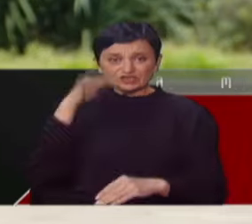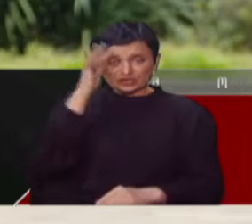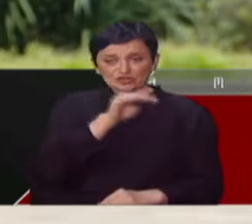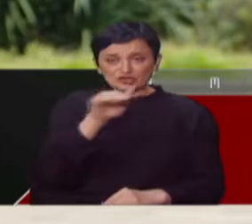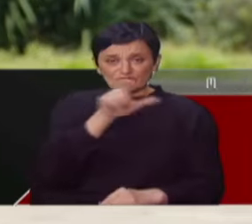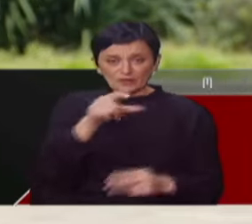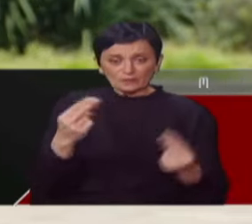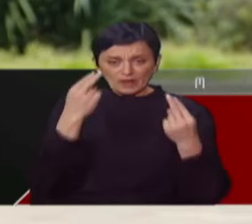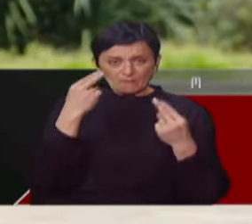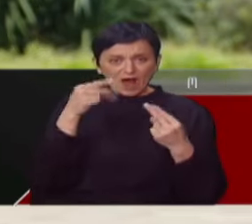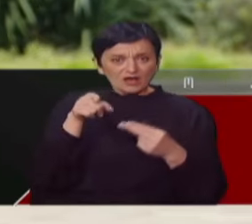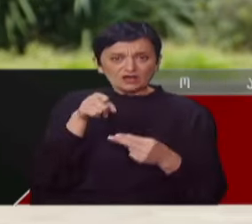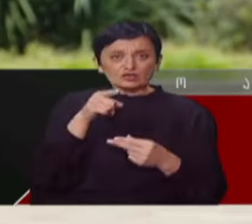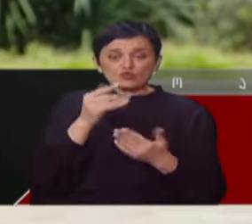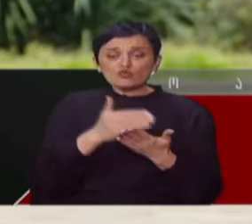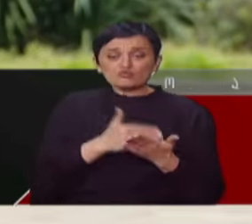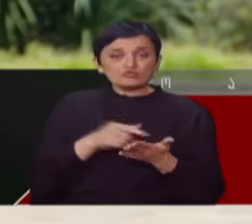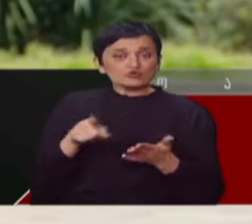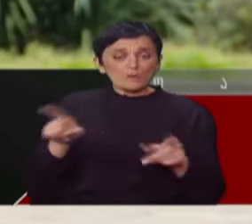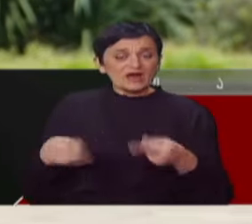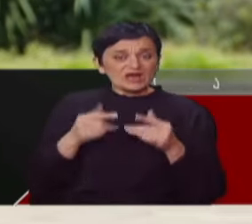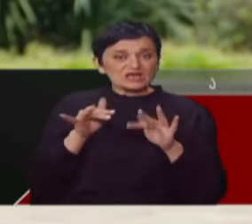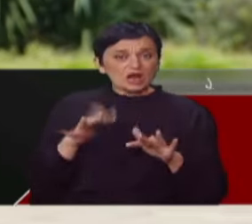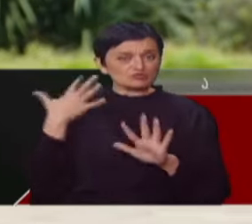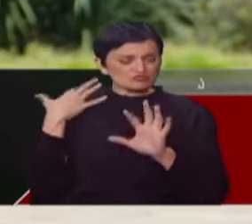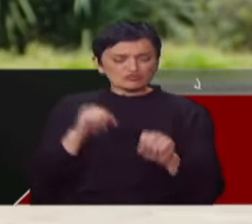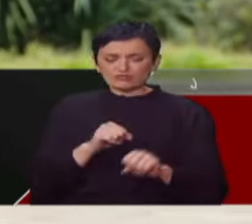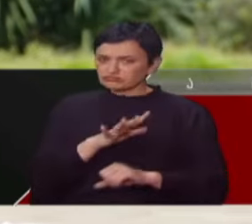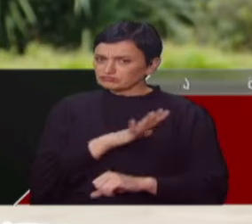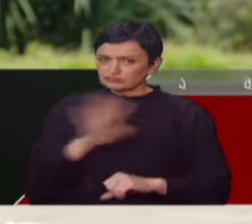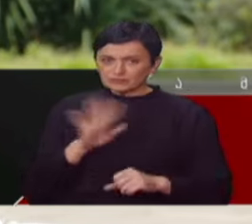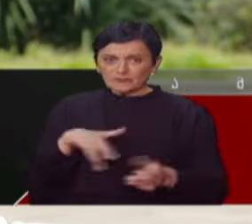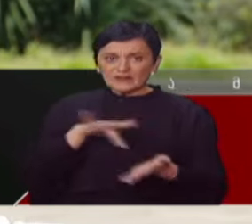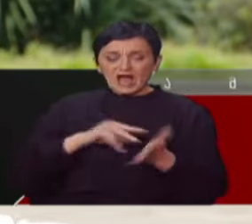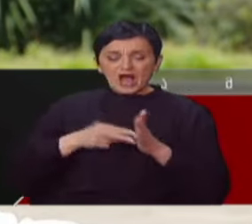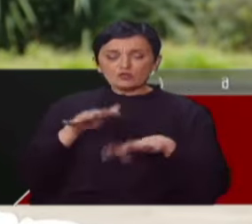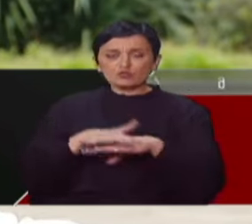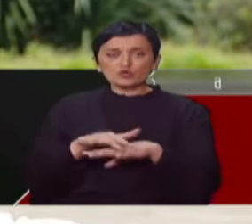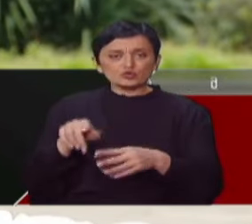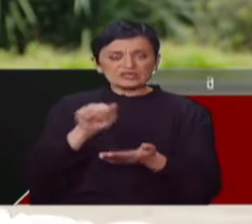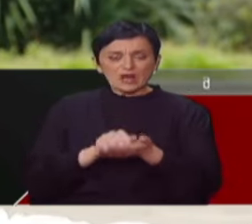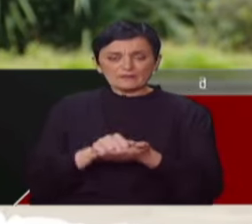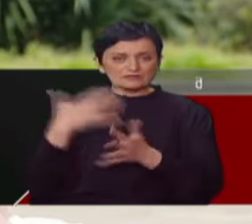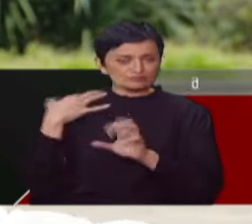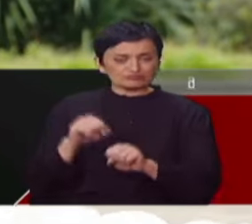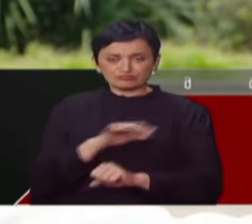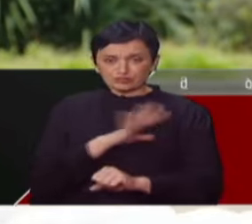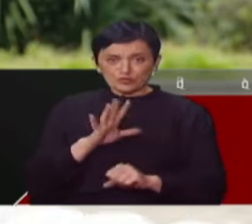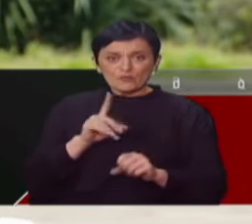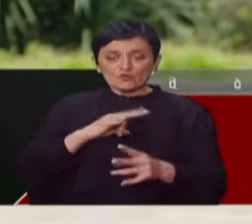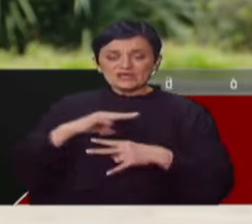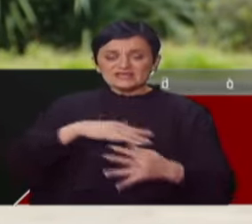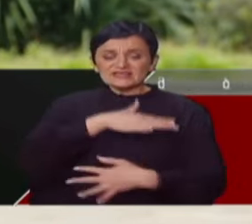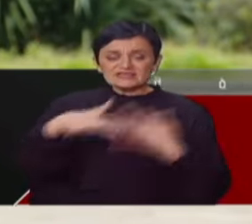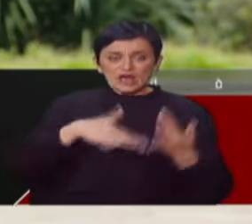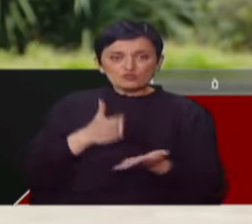urebe, s-a rumlebit, a rugeri den, am programat ca horcile, pas pars, a rugeri den, halakis biugeri, s-a închis sebas, am hars da bune brivie, s-a destrucție, s-a